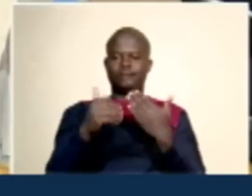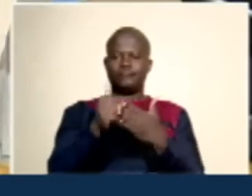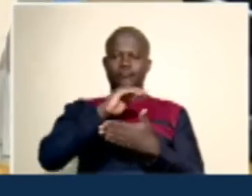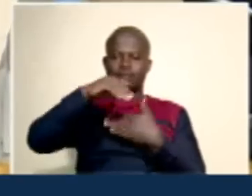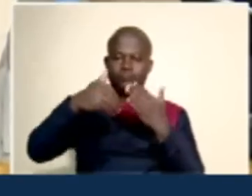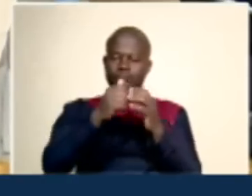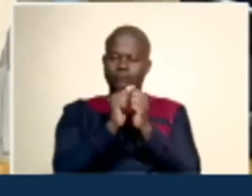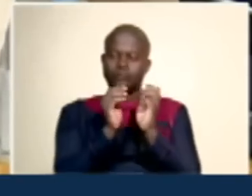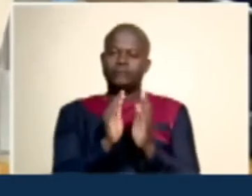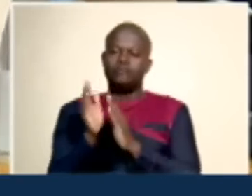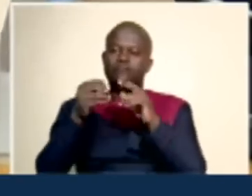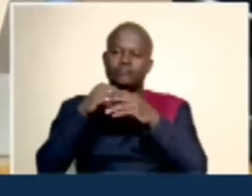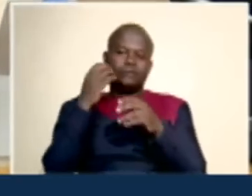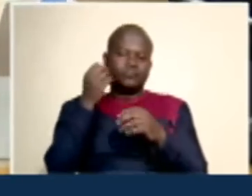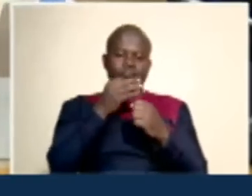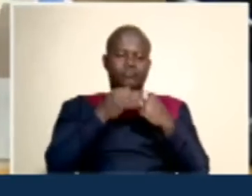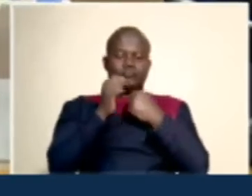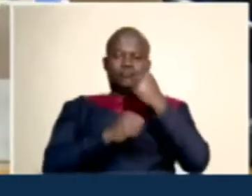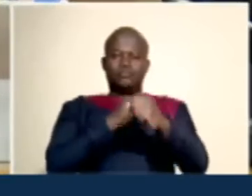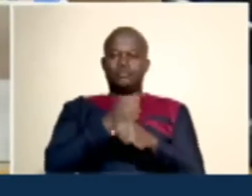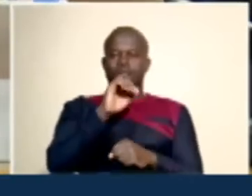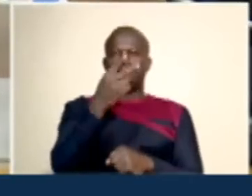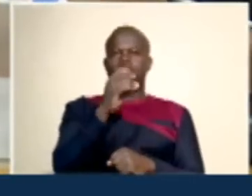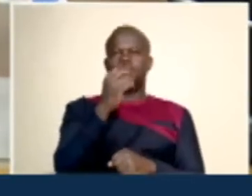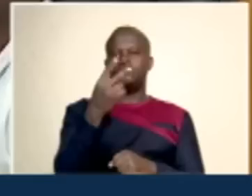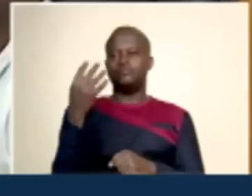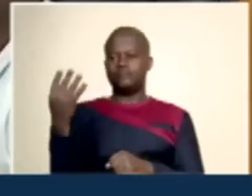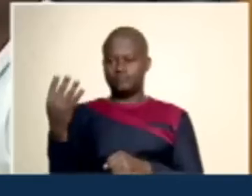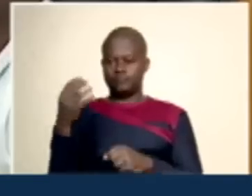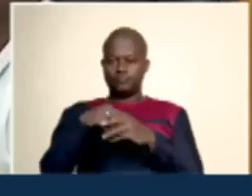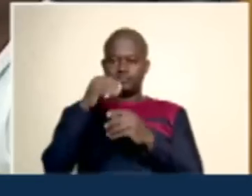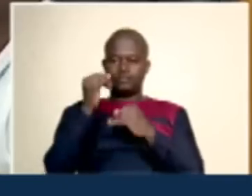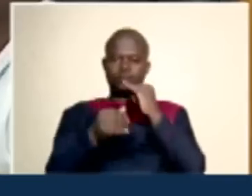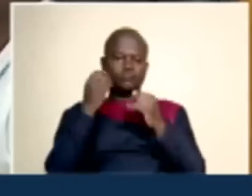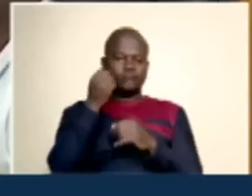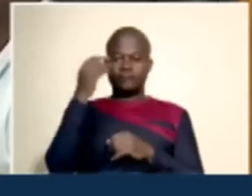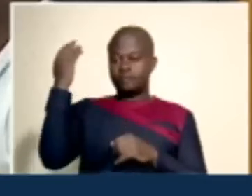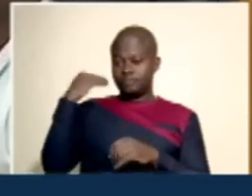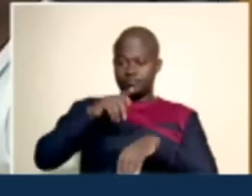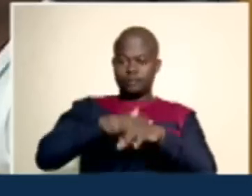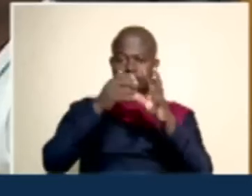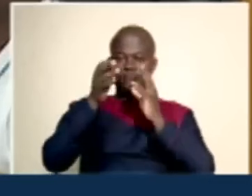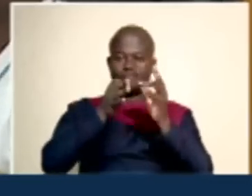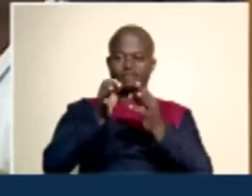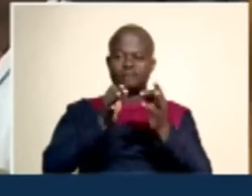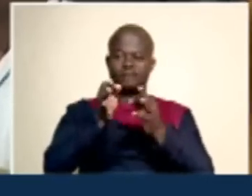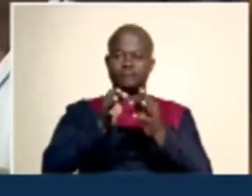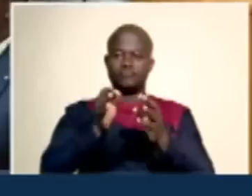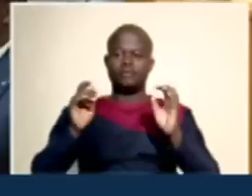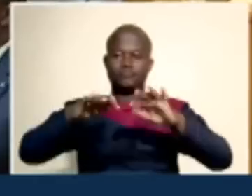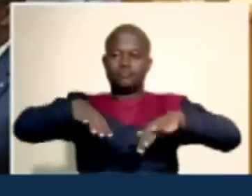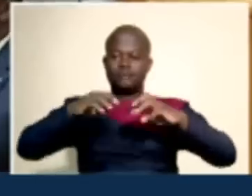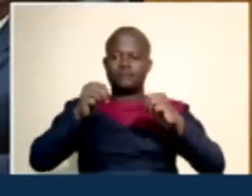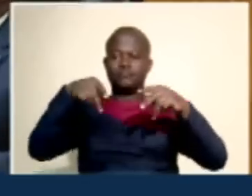yose biteganyijwe ko azaba muri Kanama 2024 mu mpera z'ukwezi gushize ubwo yabisobanuriraga inteko rusange